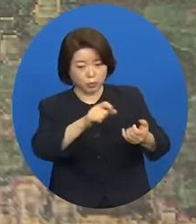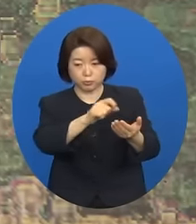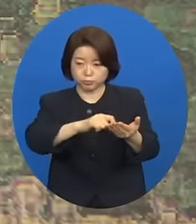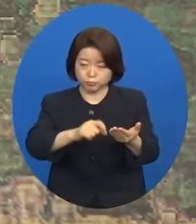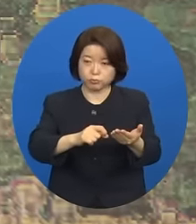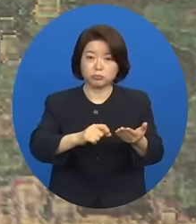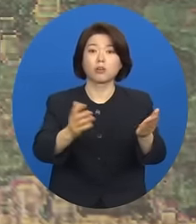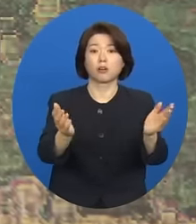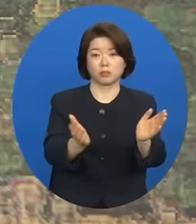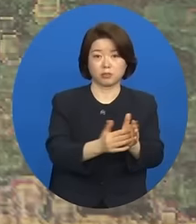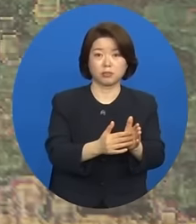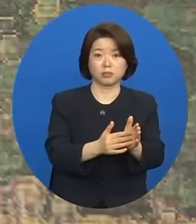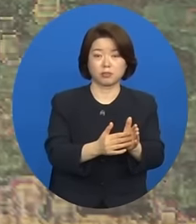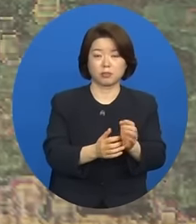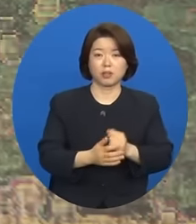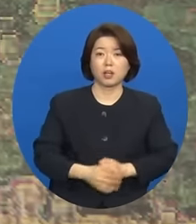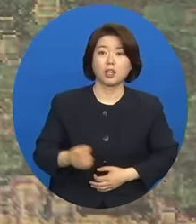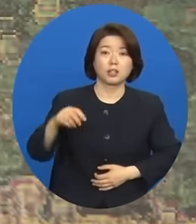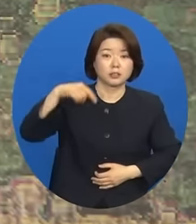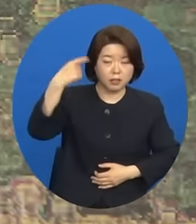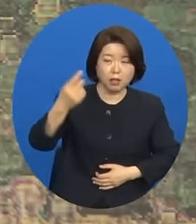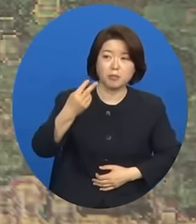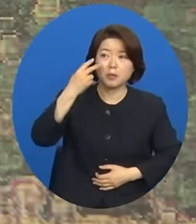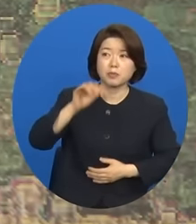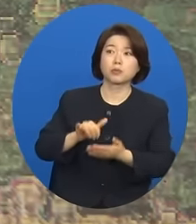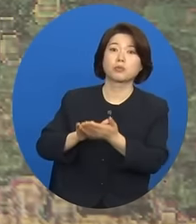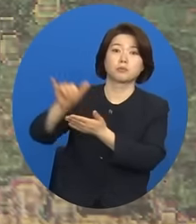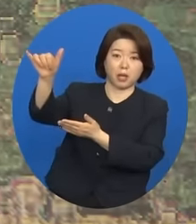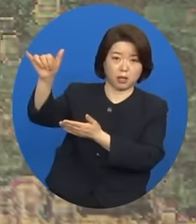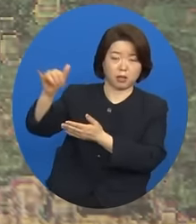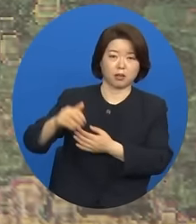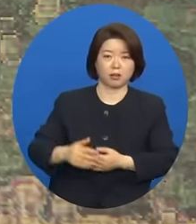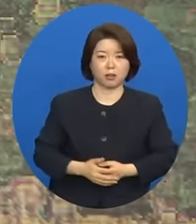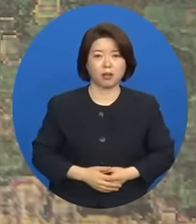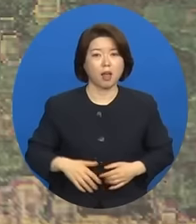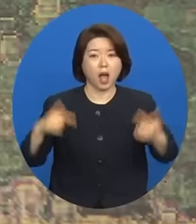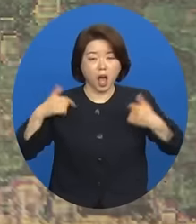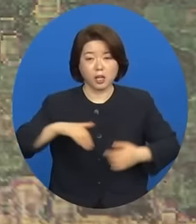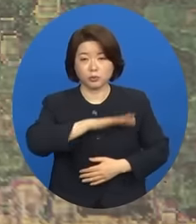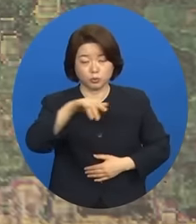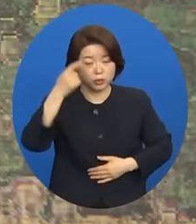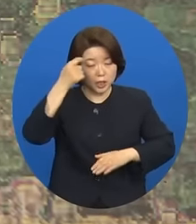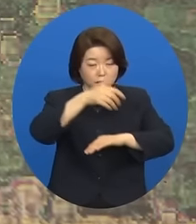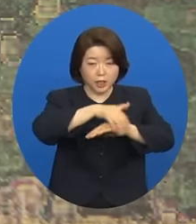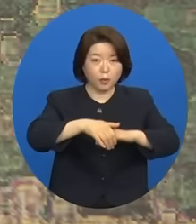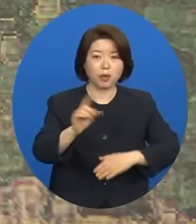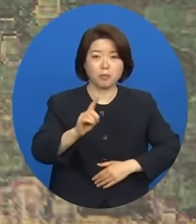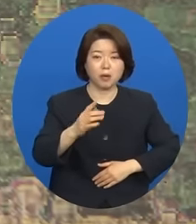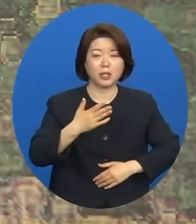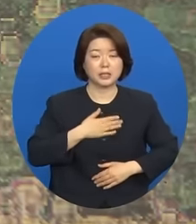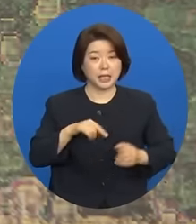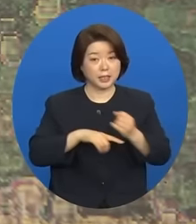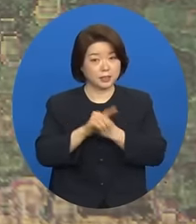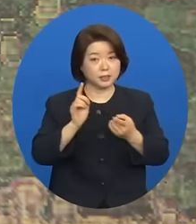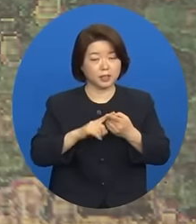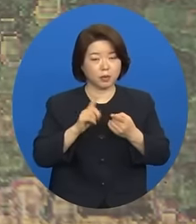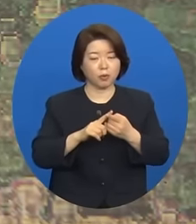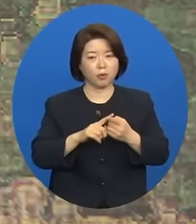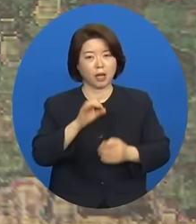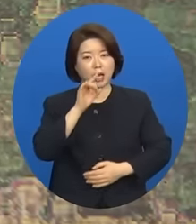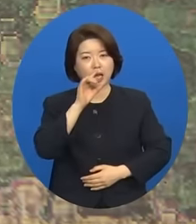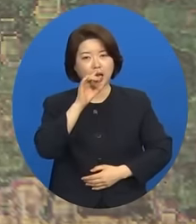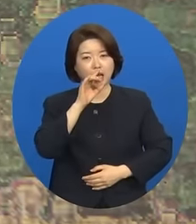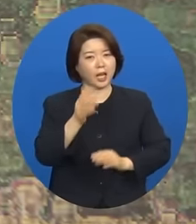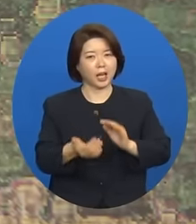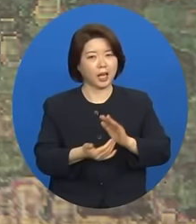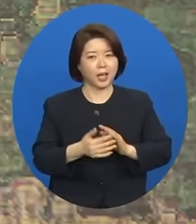하고 그리고 미국에 간 거죠. 근데 항상 우리의 계획이라는 것은 우리의 뜻대로 되지 않는다는 거에